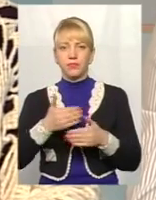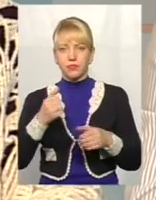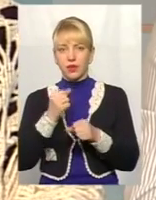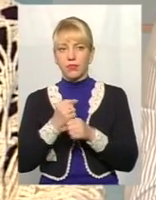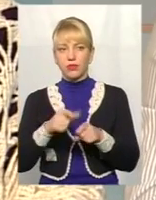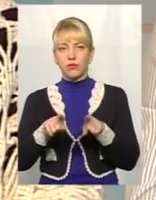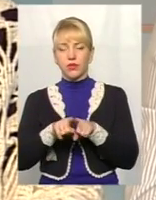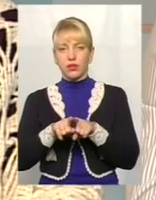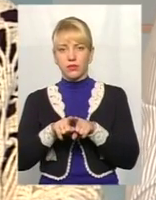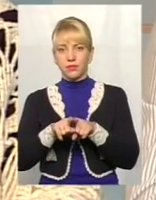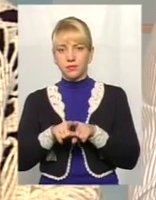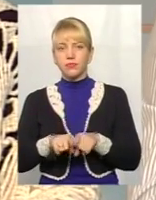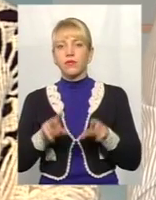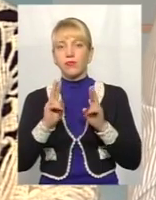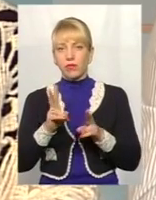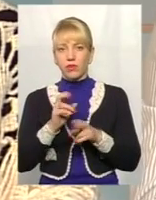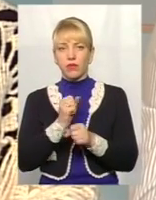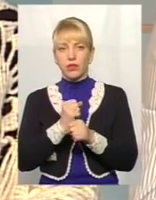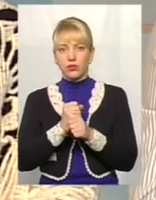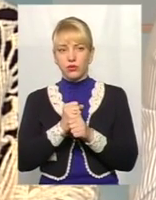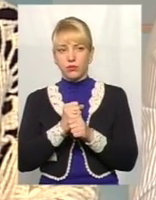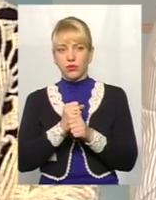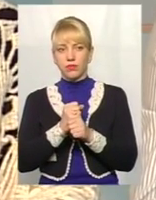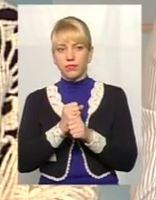таким чином. Як працюємо, власне,